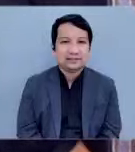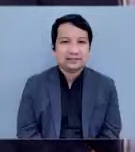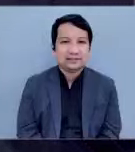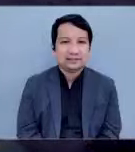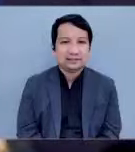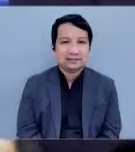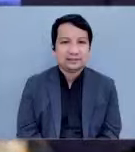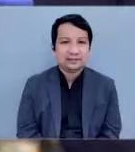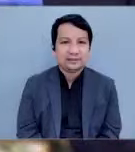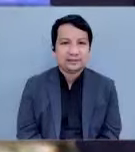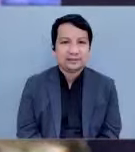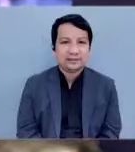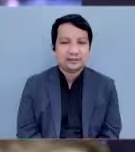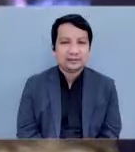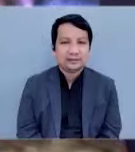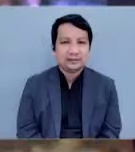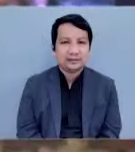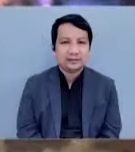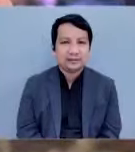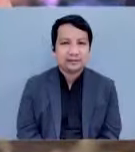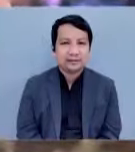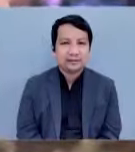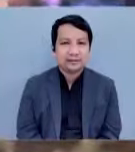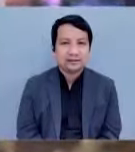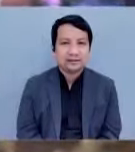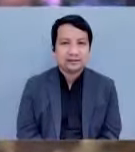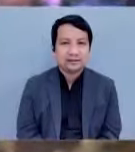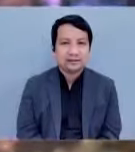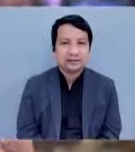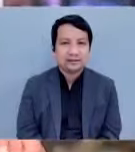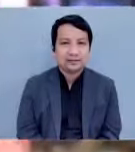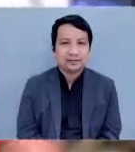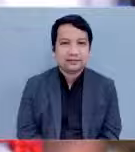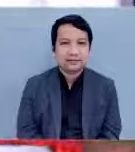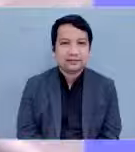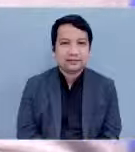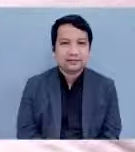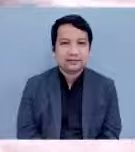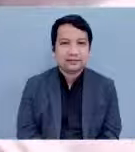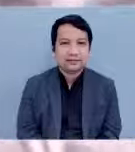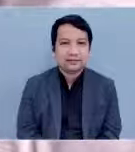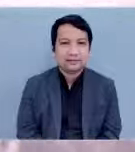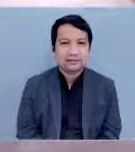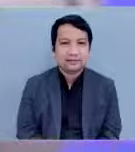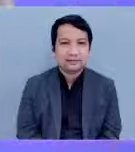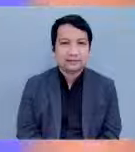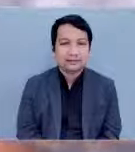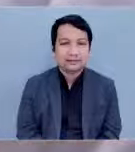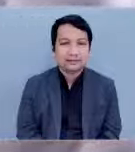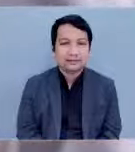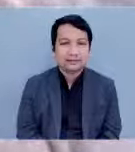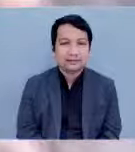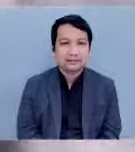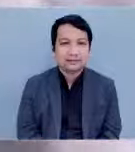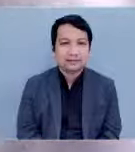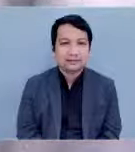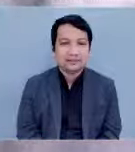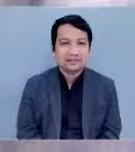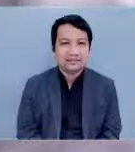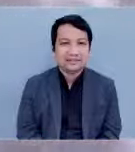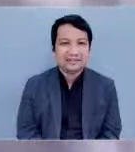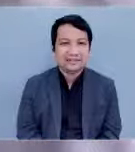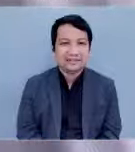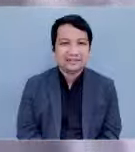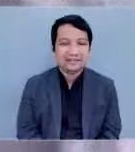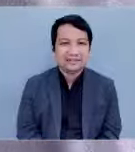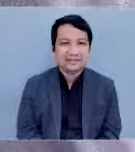Ano? Uy! Jester! Pero teka! Oh! Nakukuha naman ako! Wala! Hindi niya magawa! Ano ginagawa? Game! Physical art po siya,